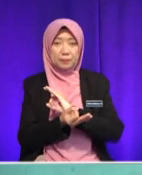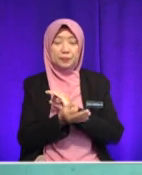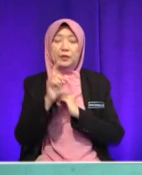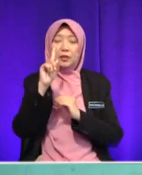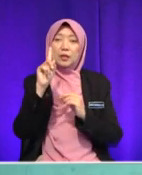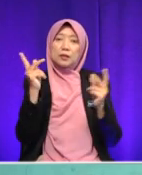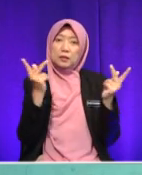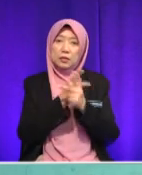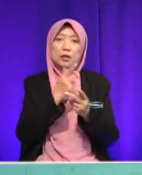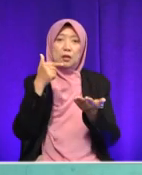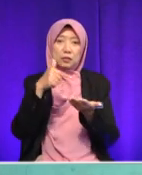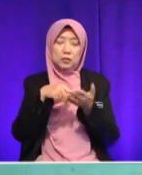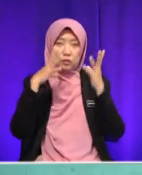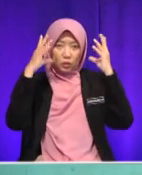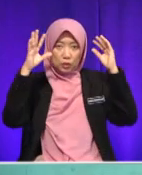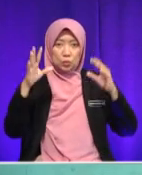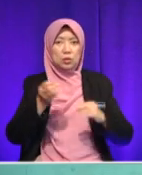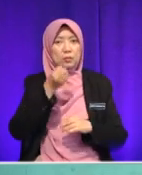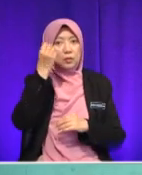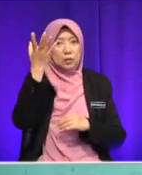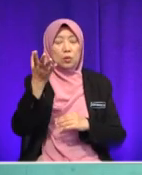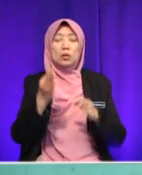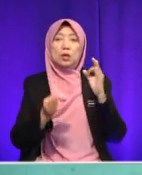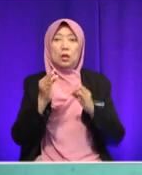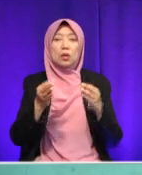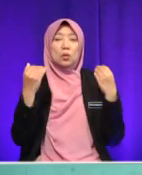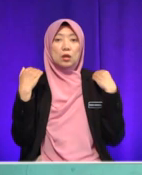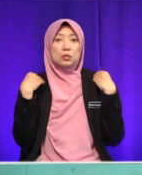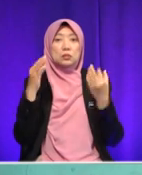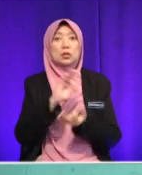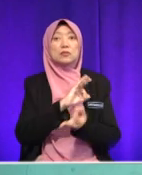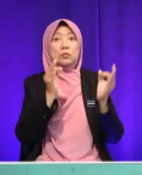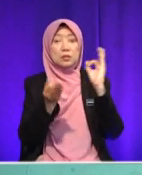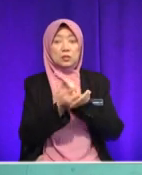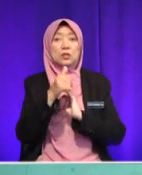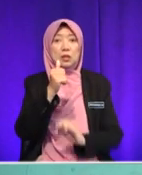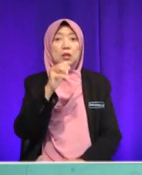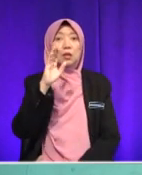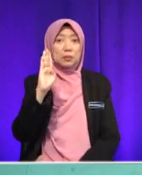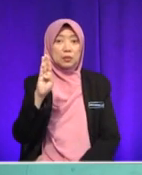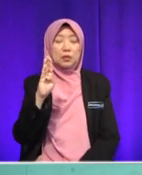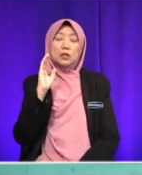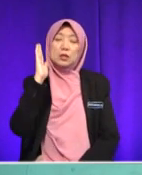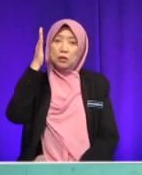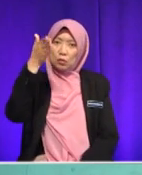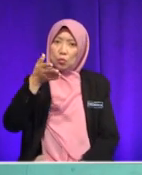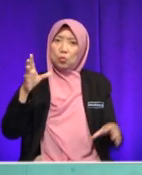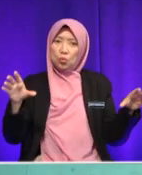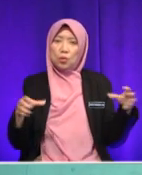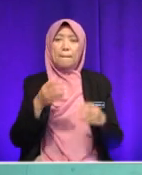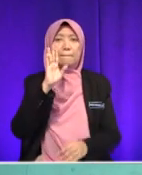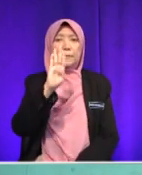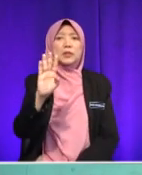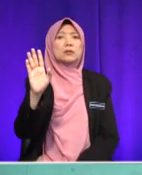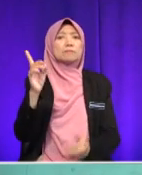ingin ingatkan kepada anda, jika ada transformasi AB, anda akan buat transformasi B terlebih